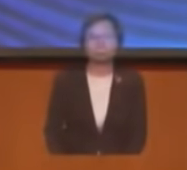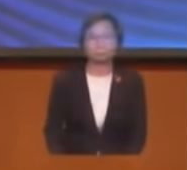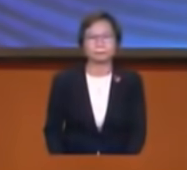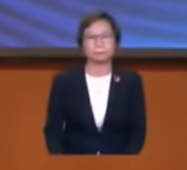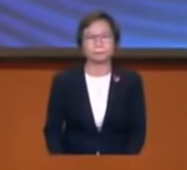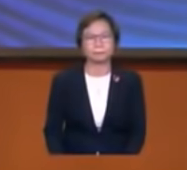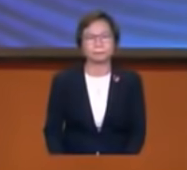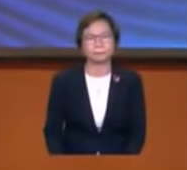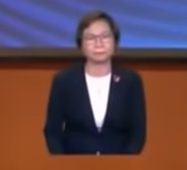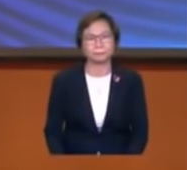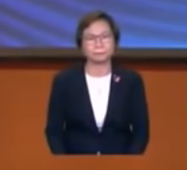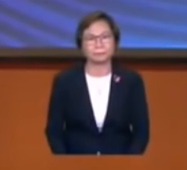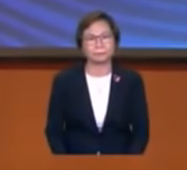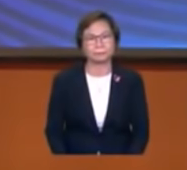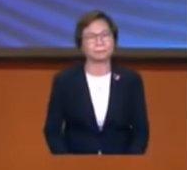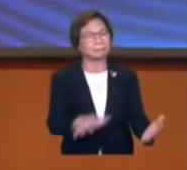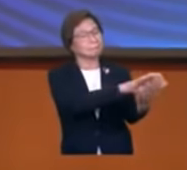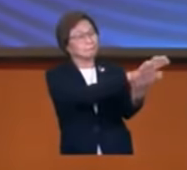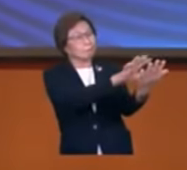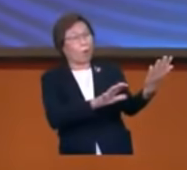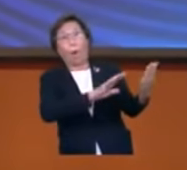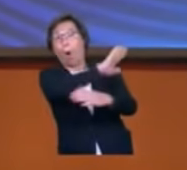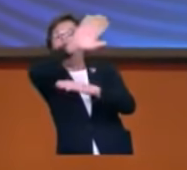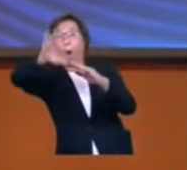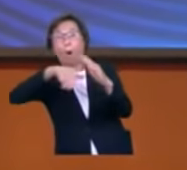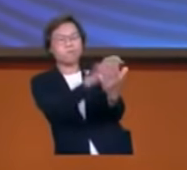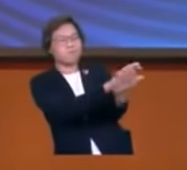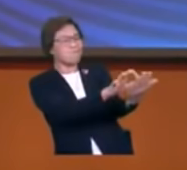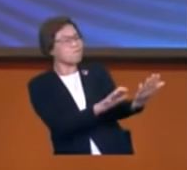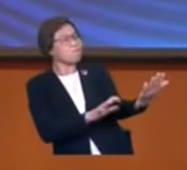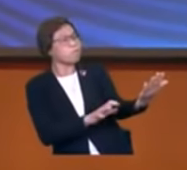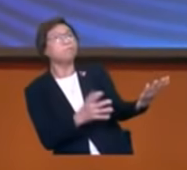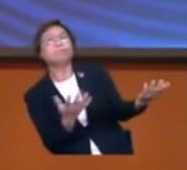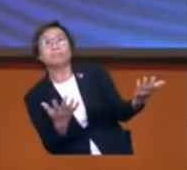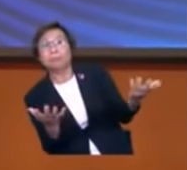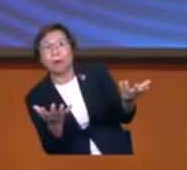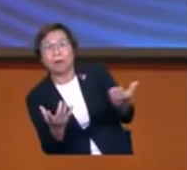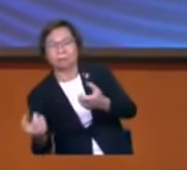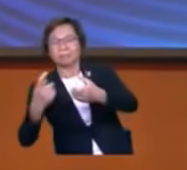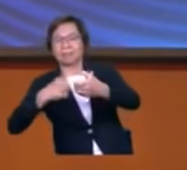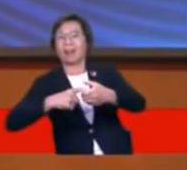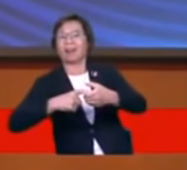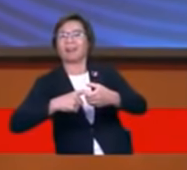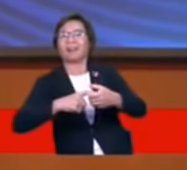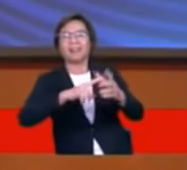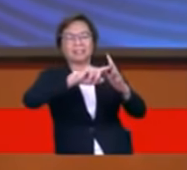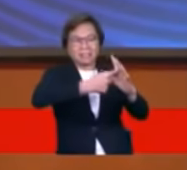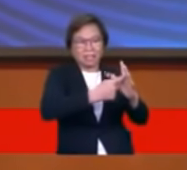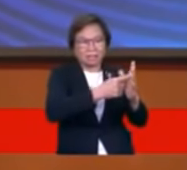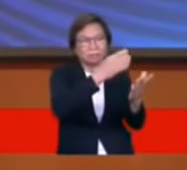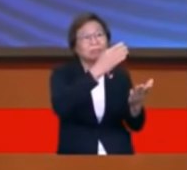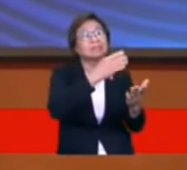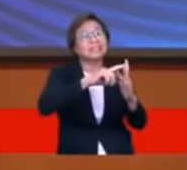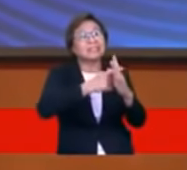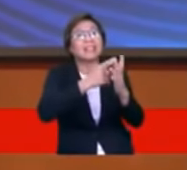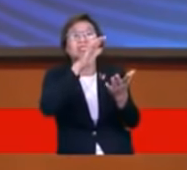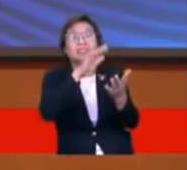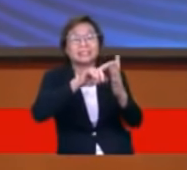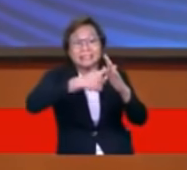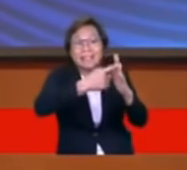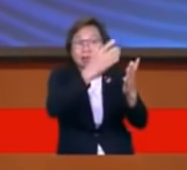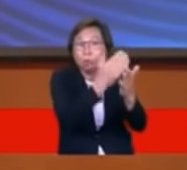di tempatku kerangka yang menyeluruh berkaitan dengan pengoperasian semula sekolah